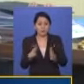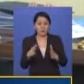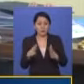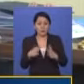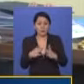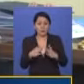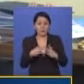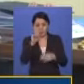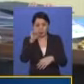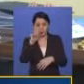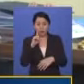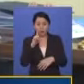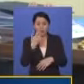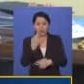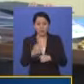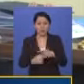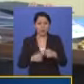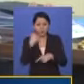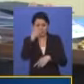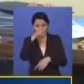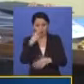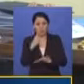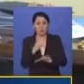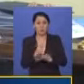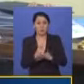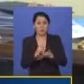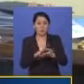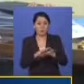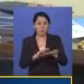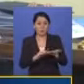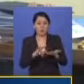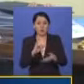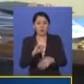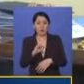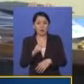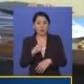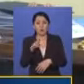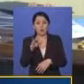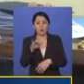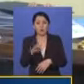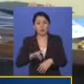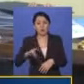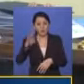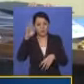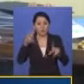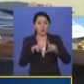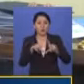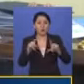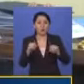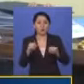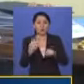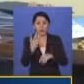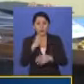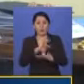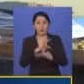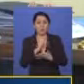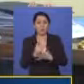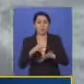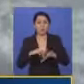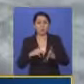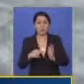іші жайлы әрі жылы. Келер жылы бұл жұмыс міндетті түрде жалғасады. Оңтүстік шығыс ықшам ауданындағы мектепті де жылумен қамтамасыз етуді